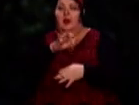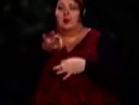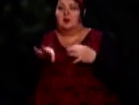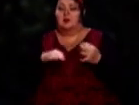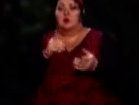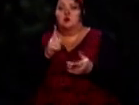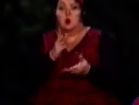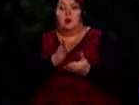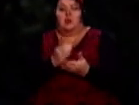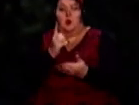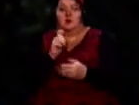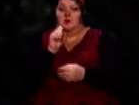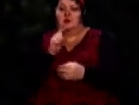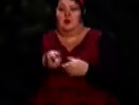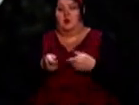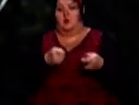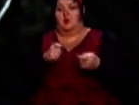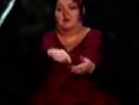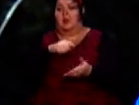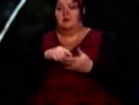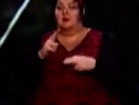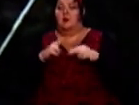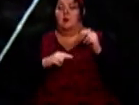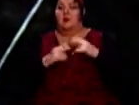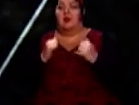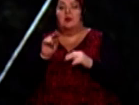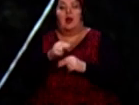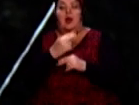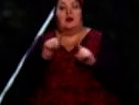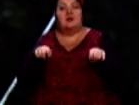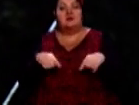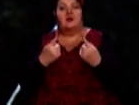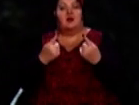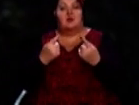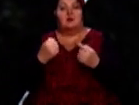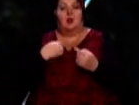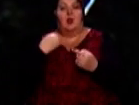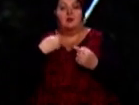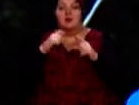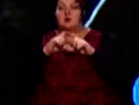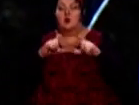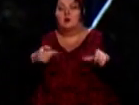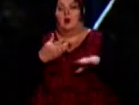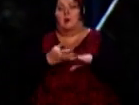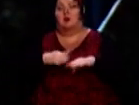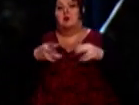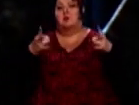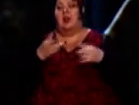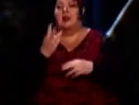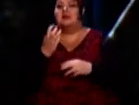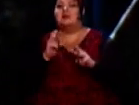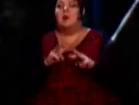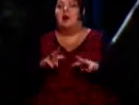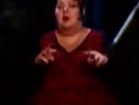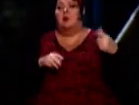із завдань управління містобудування та архітектури. На реставрацію кадетського корпусу у Полтаві знадобиться 300 мільйонів гривень. Про це